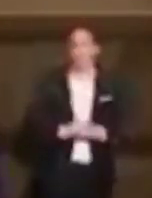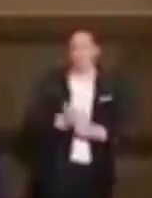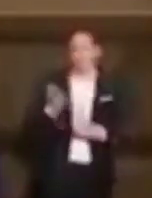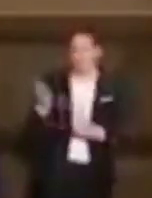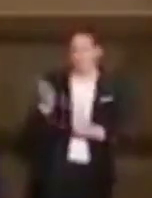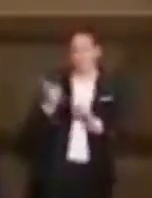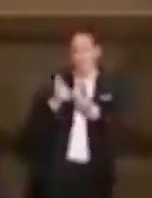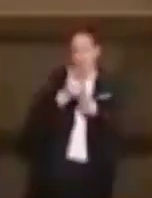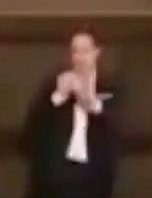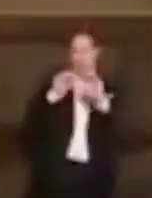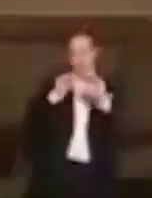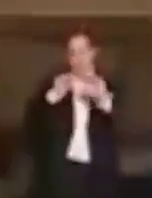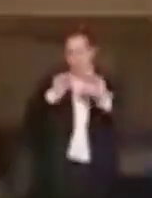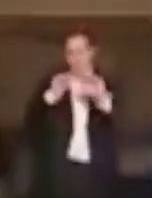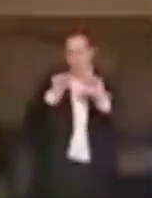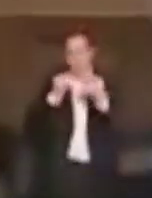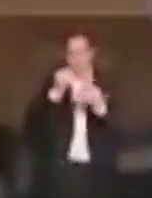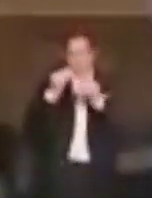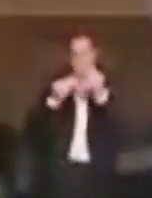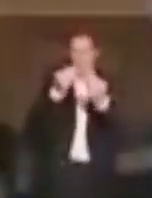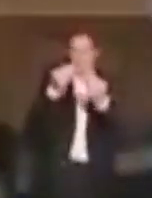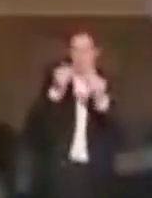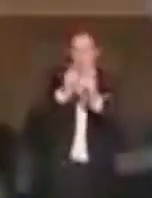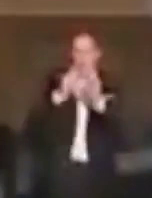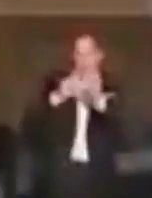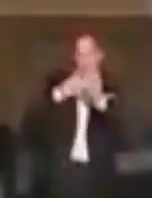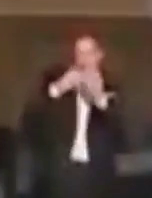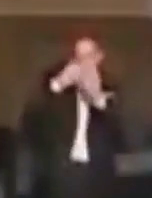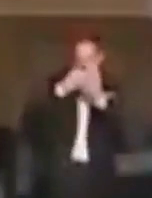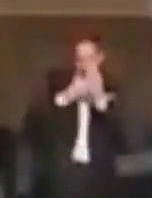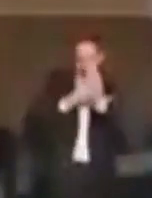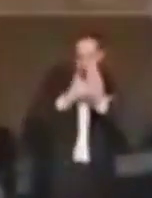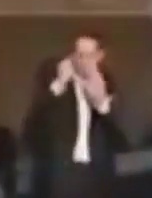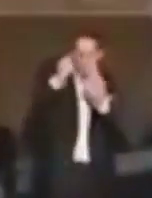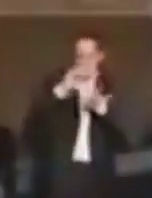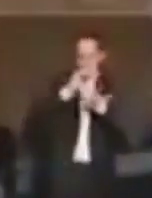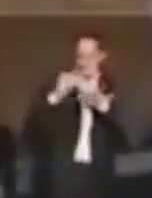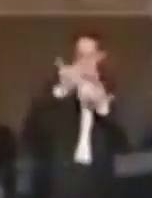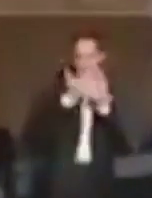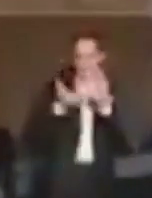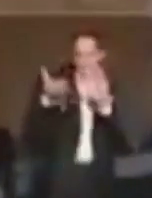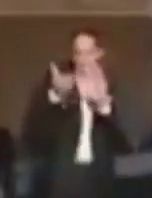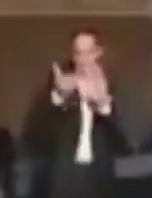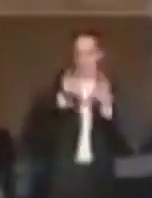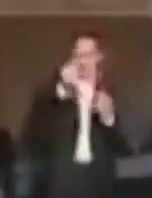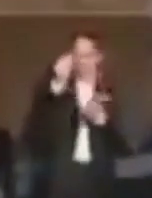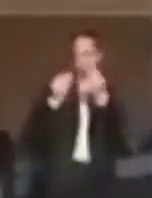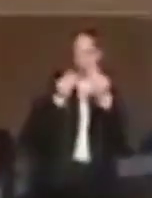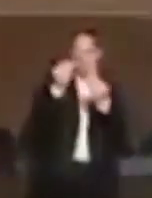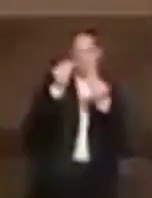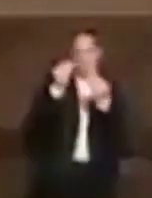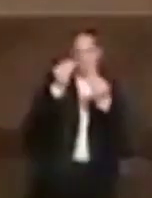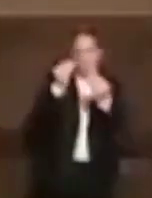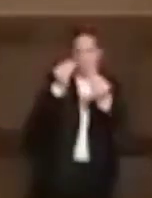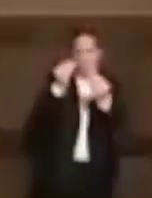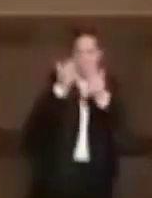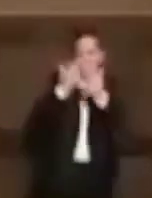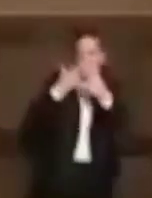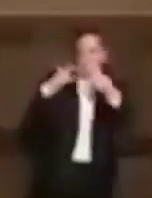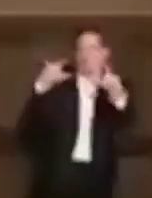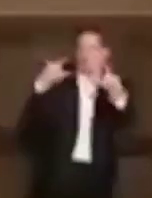شده است؟ آیا پیامبرتان محمد سر کسانی را که به او توهین می کردند می